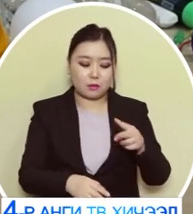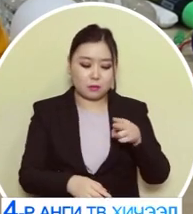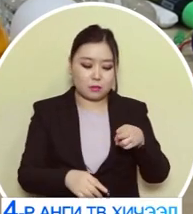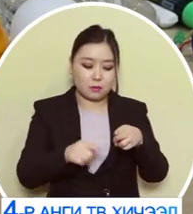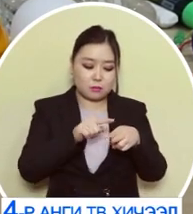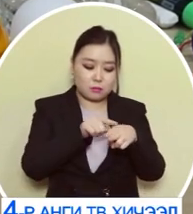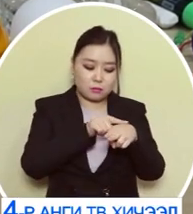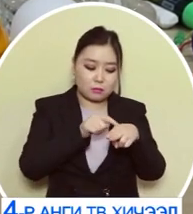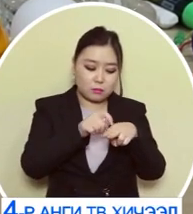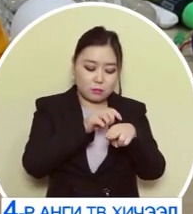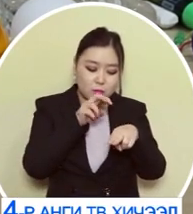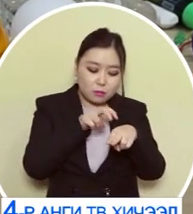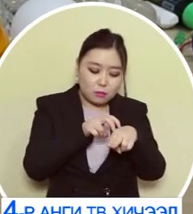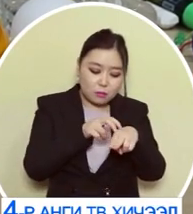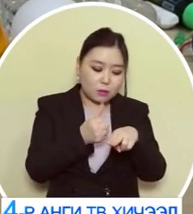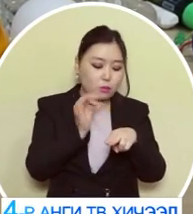Қайчы.